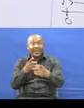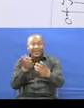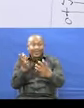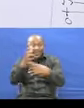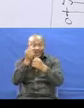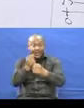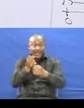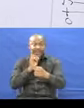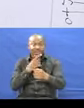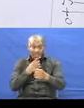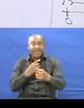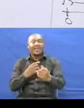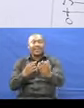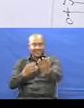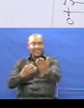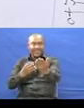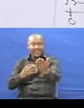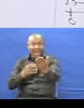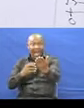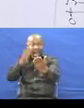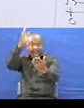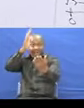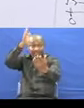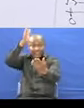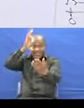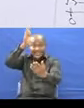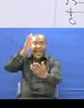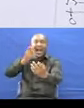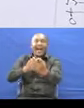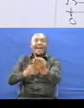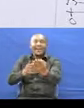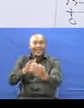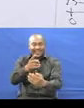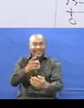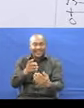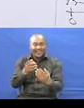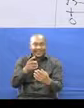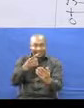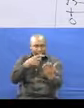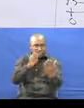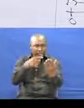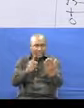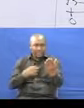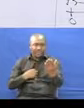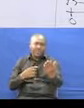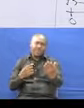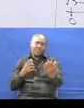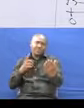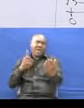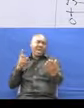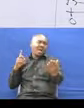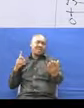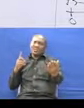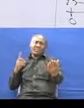Ukishapata jibu nyosha mkono. Naona wengi wamenyosha mkono leo. Bila shaka tayari. Sasa nenda nakusaidia, niko mbali, siwezi kuja